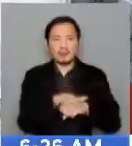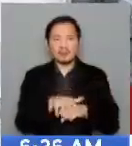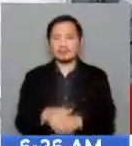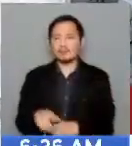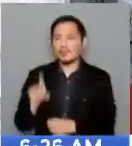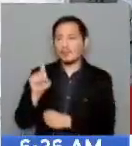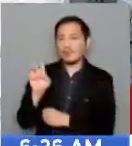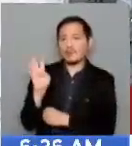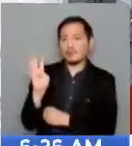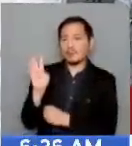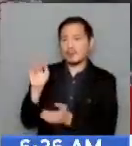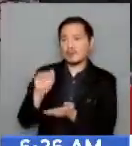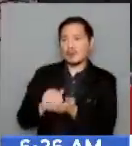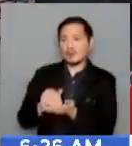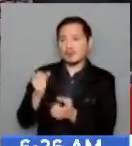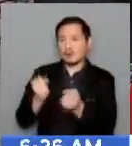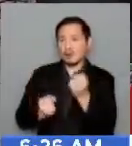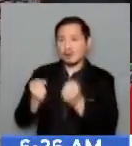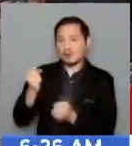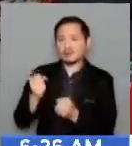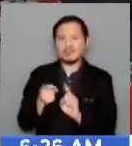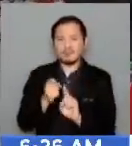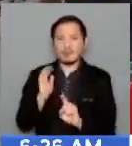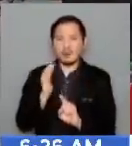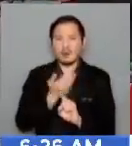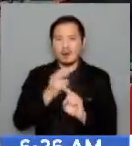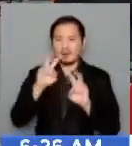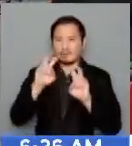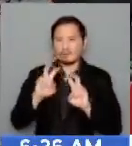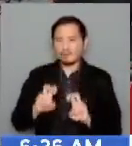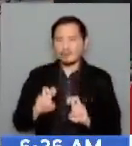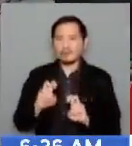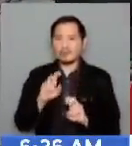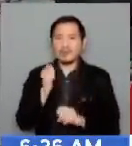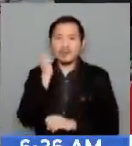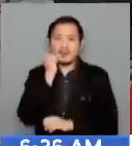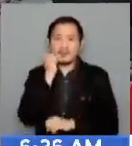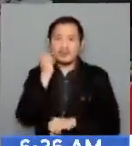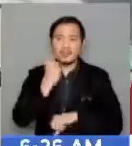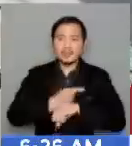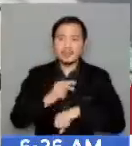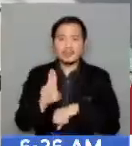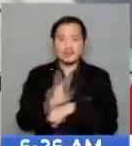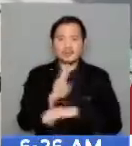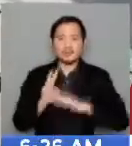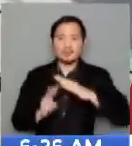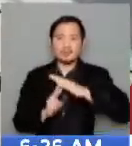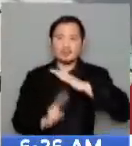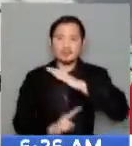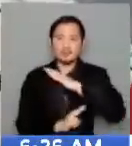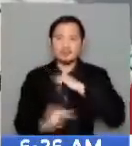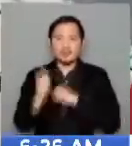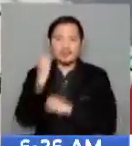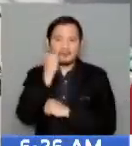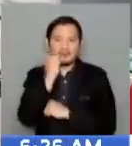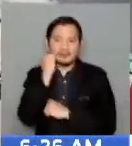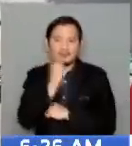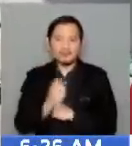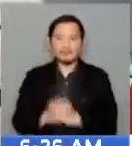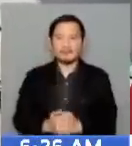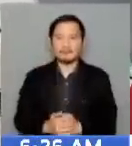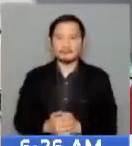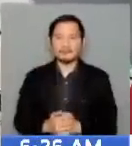ang, ayon sa aming datos, ang dumadaan dito sa tulay na ito everyday. So, yan po yung